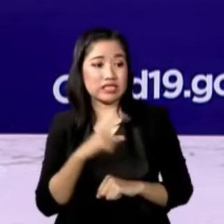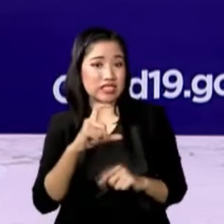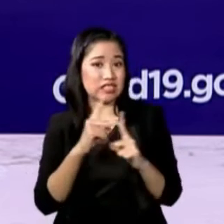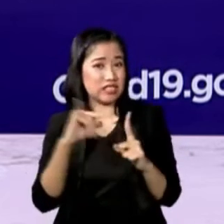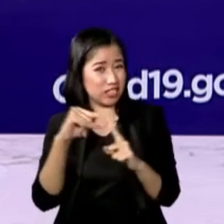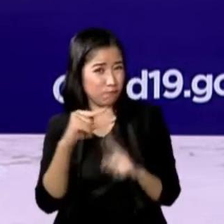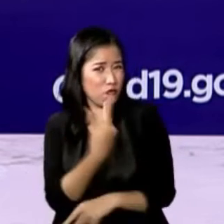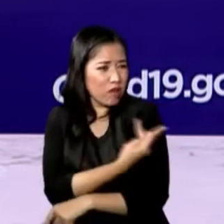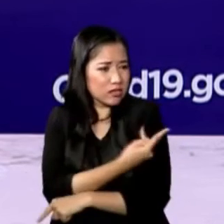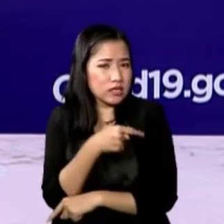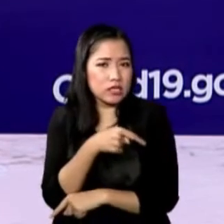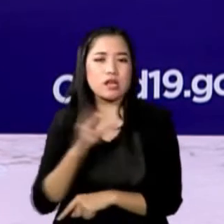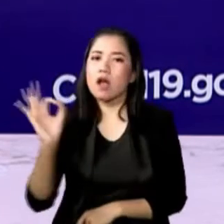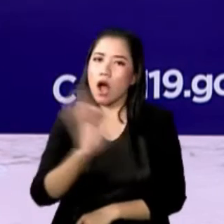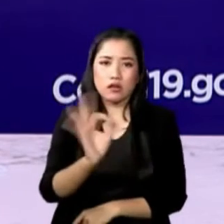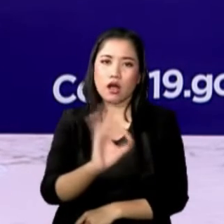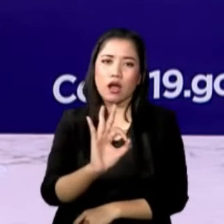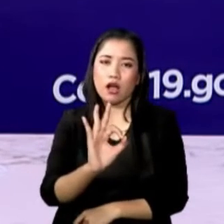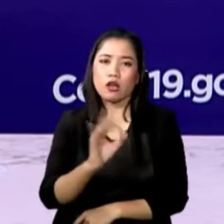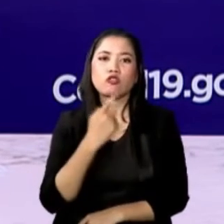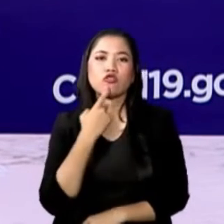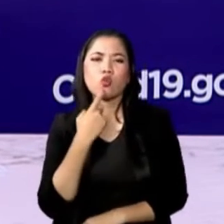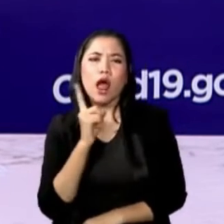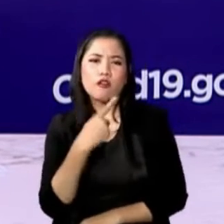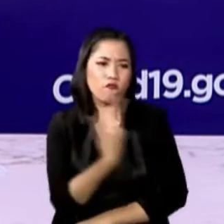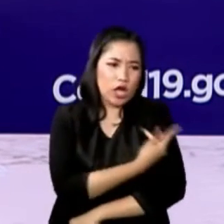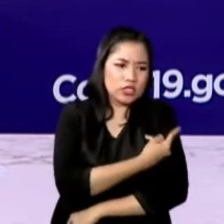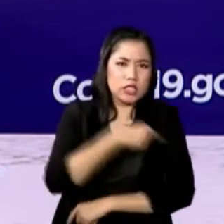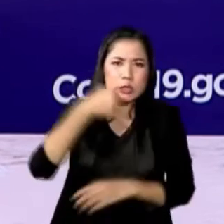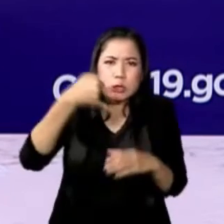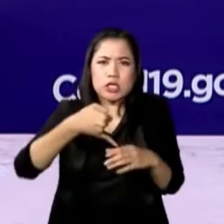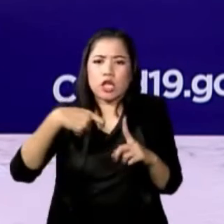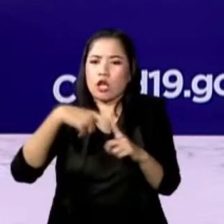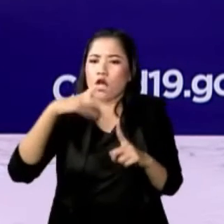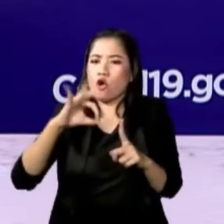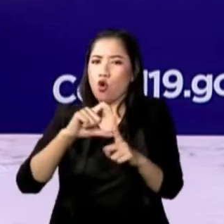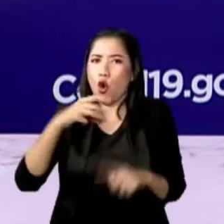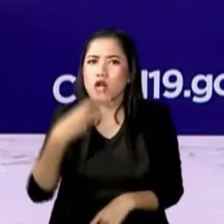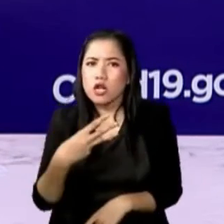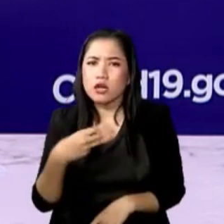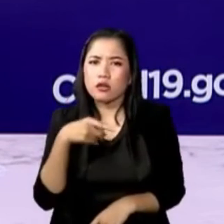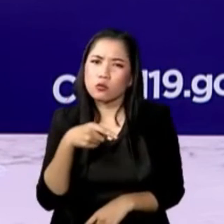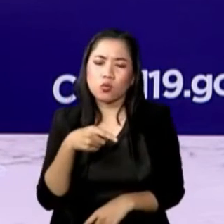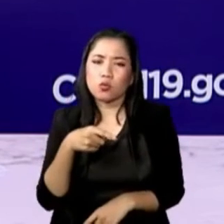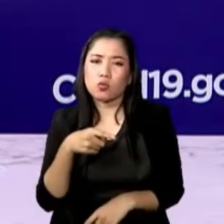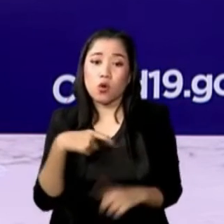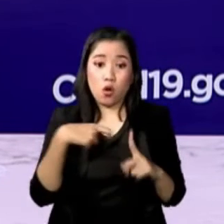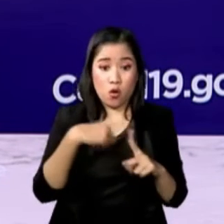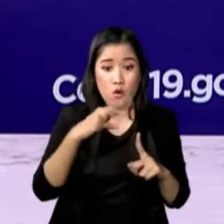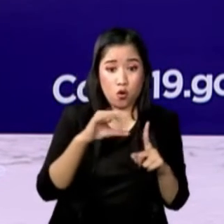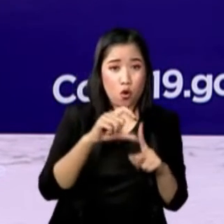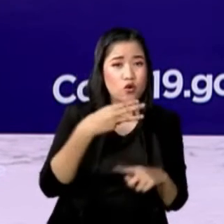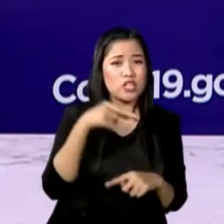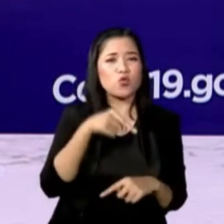vaksin. Terkait kode yang disinyalir ada pada vaksin, kode tersebut tertera pada